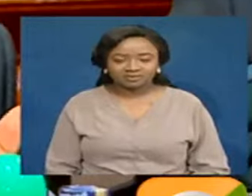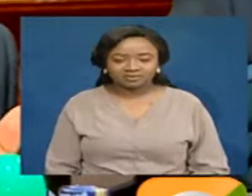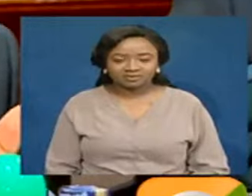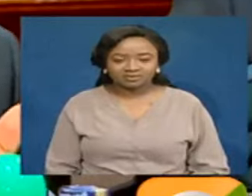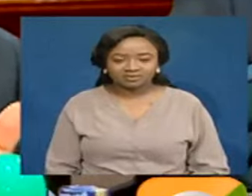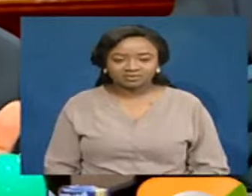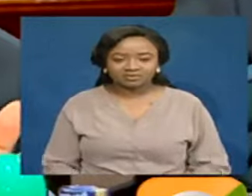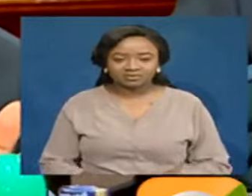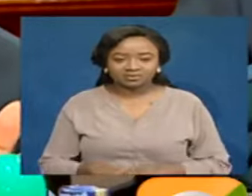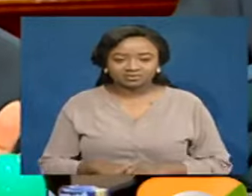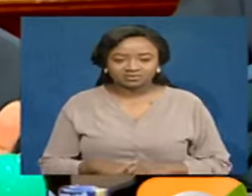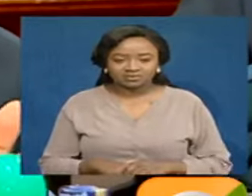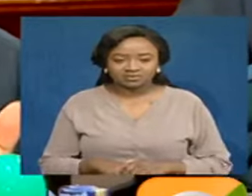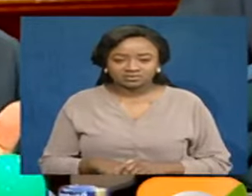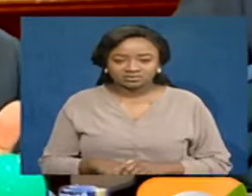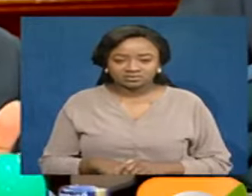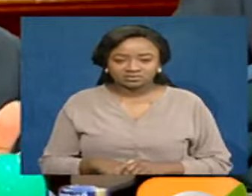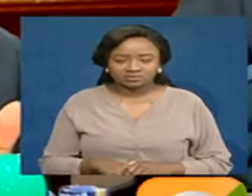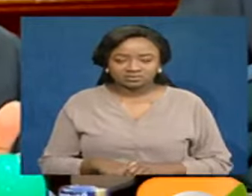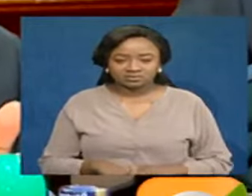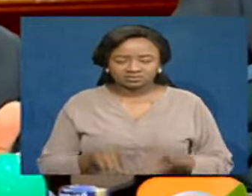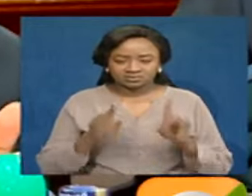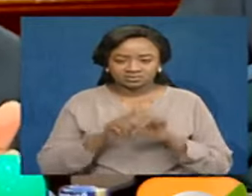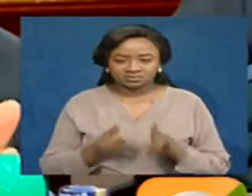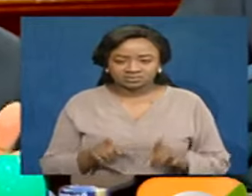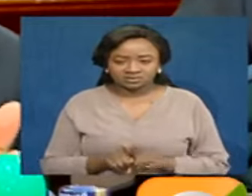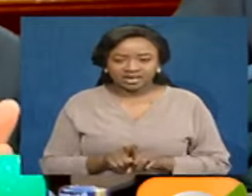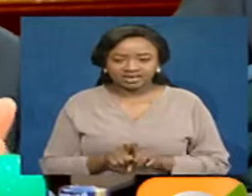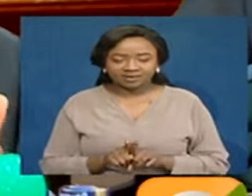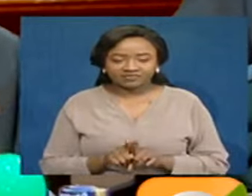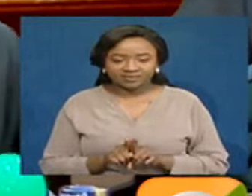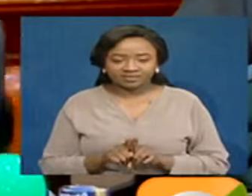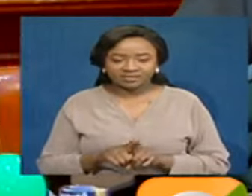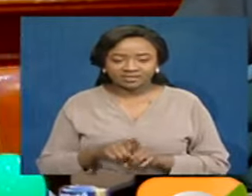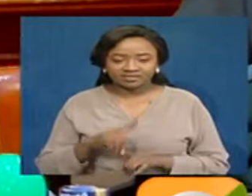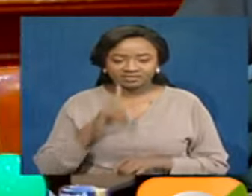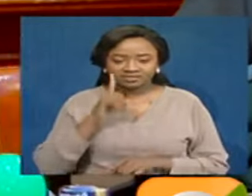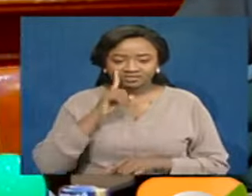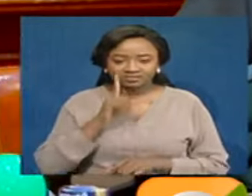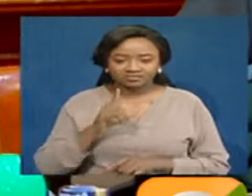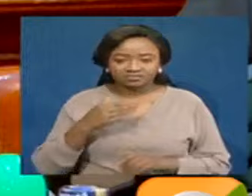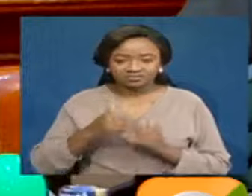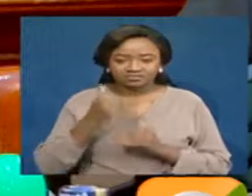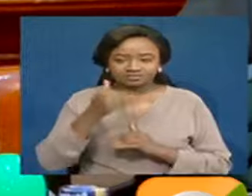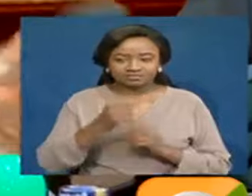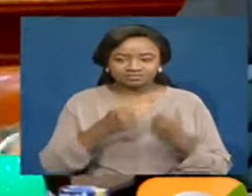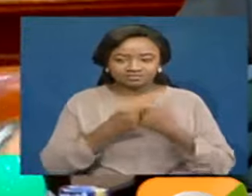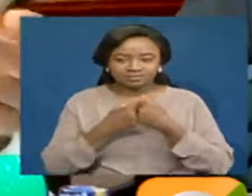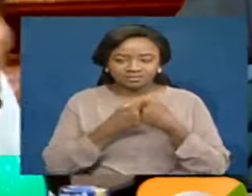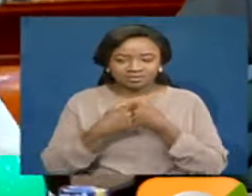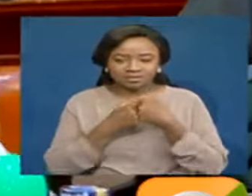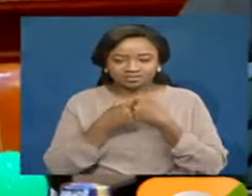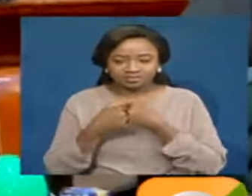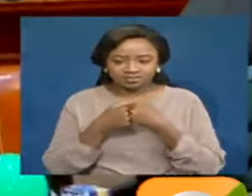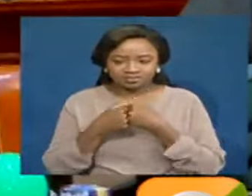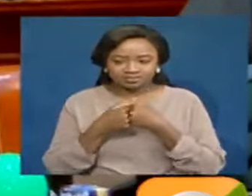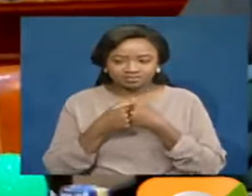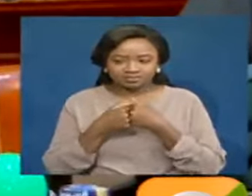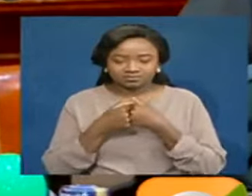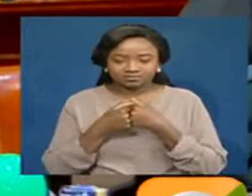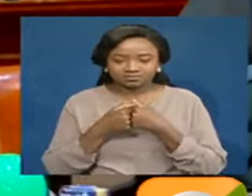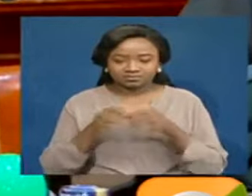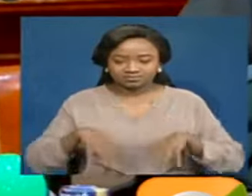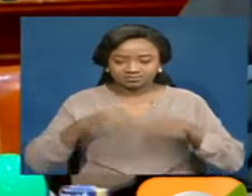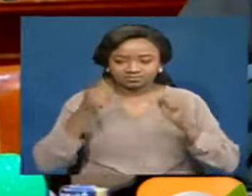Honorable DK, we have Honorable Veronica, Dr. Udo. Baada ya vuta ni kuvute, mwenyekiti wa bajeti bunge la kitaifa